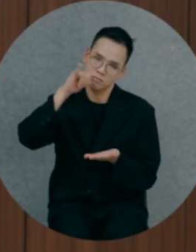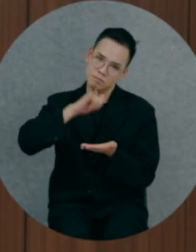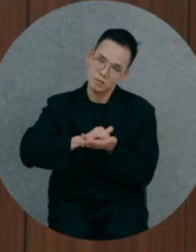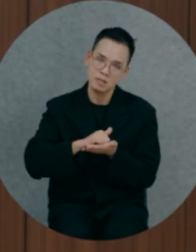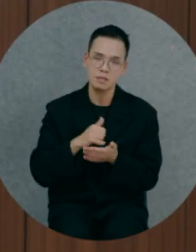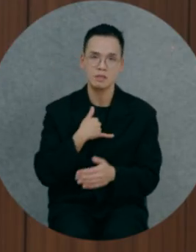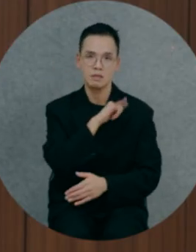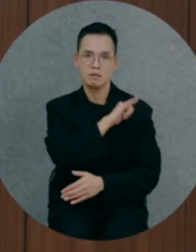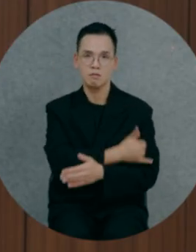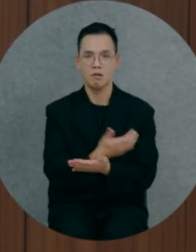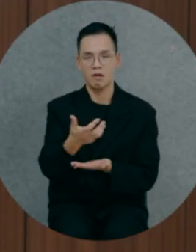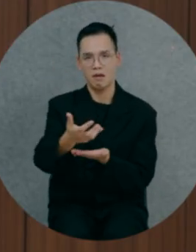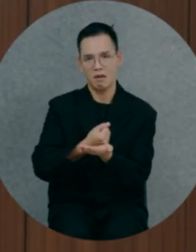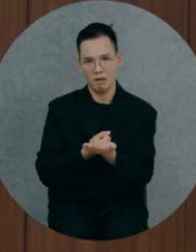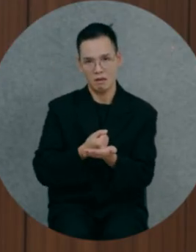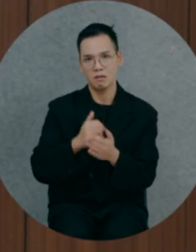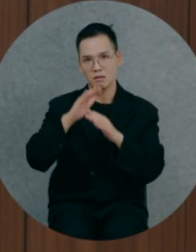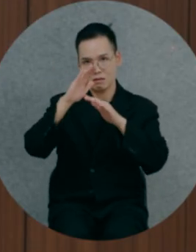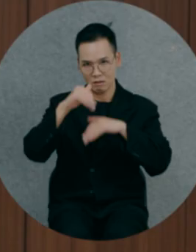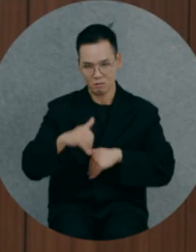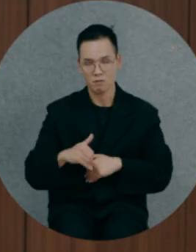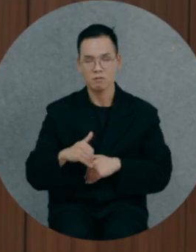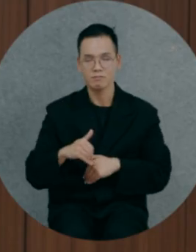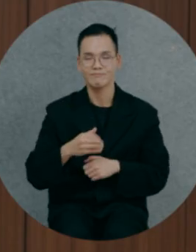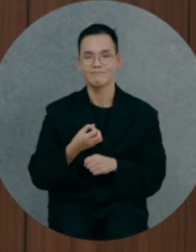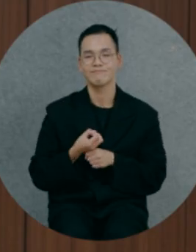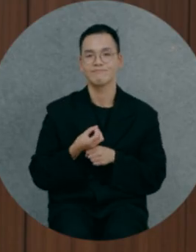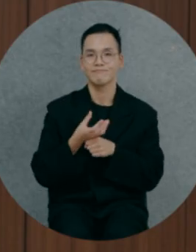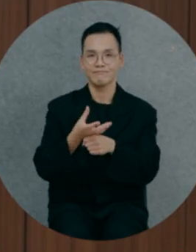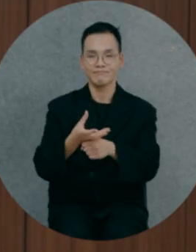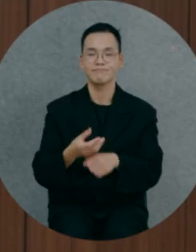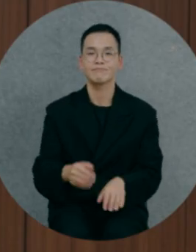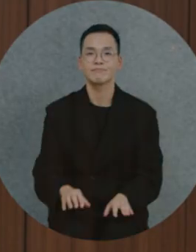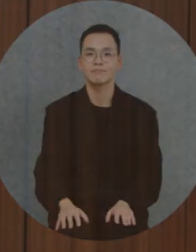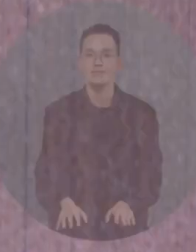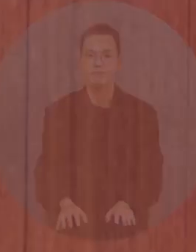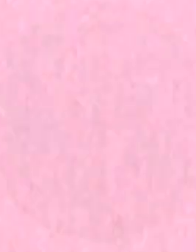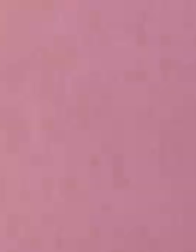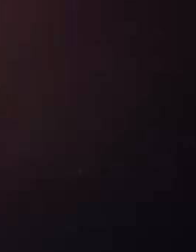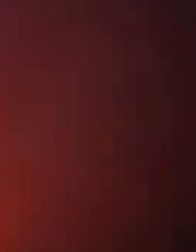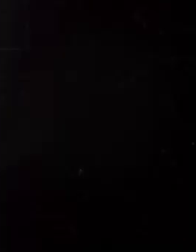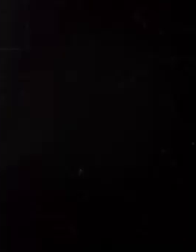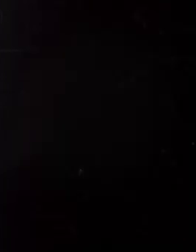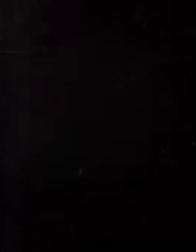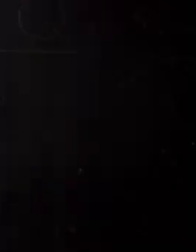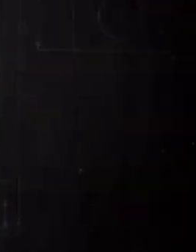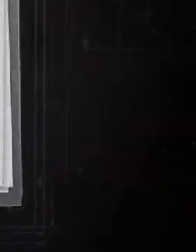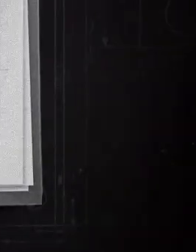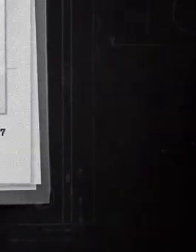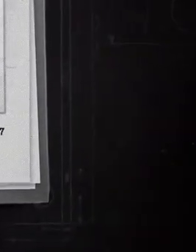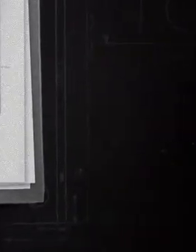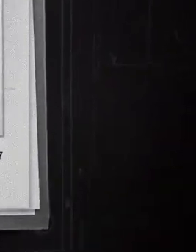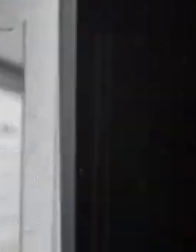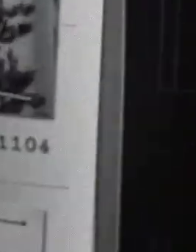인신매매 등의 인권 침해를 당한 외국인 노동자들의 이야기입니다.